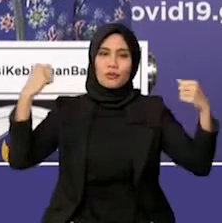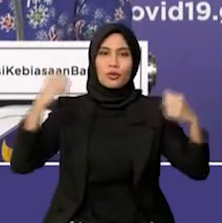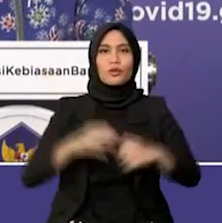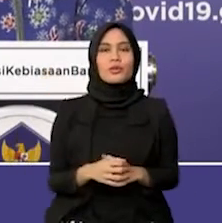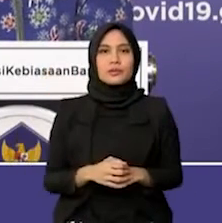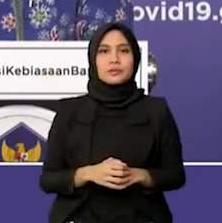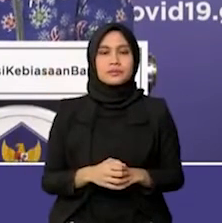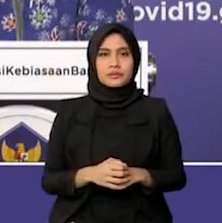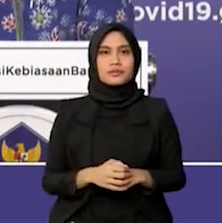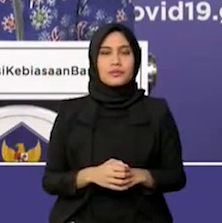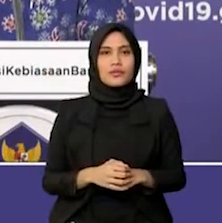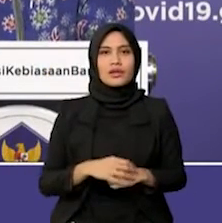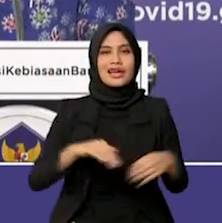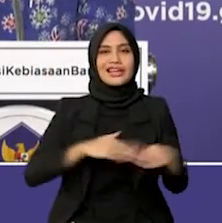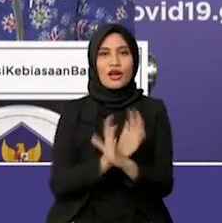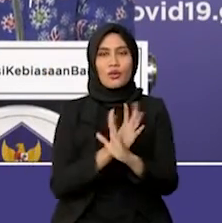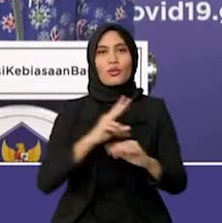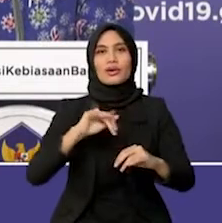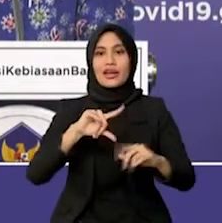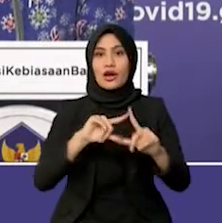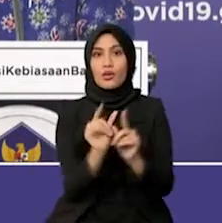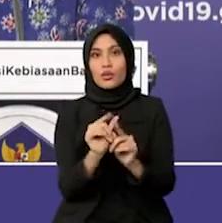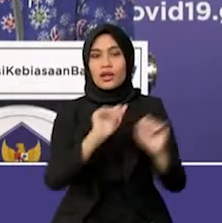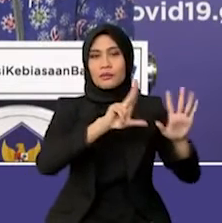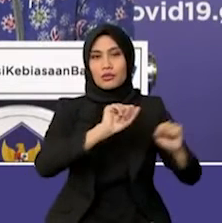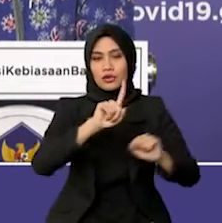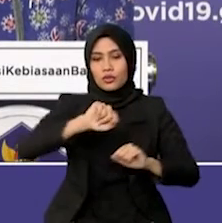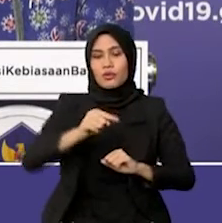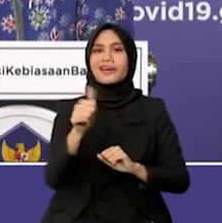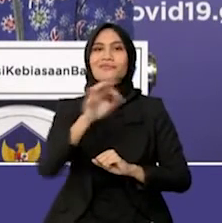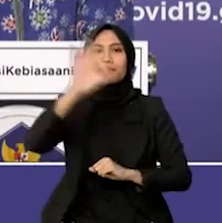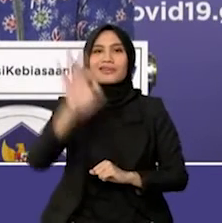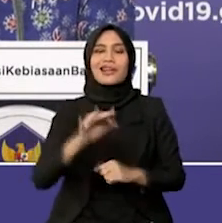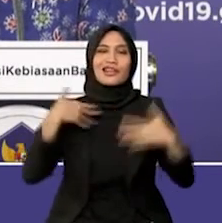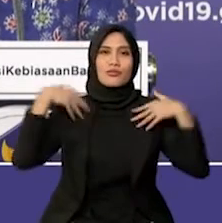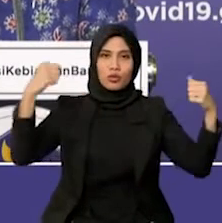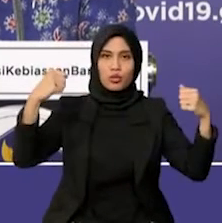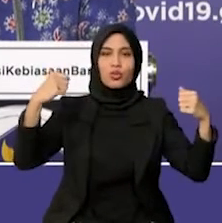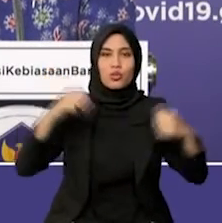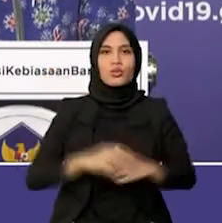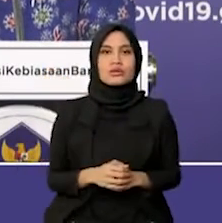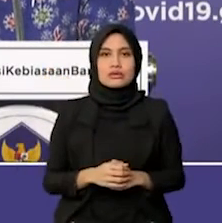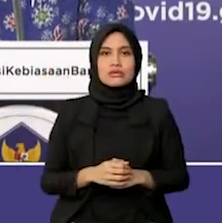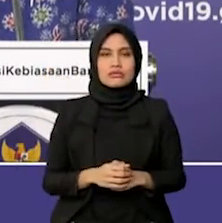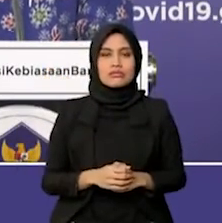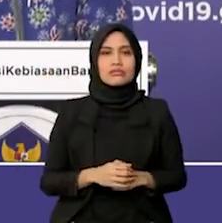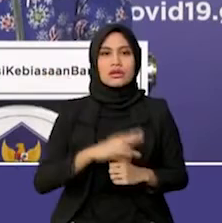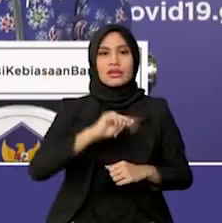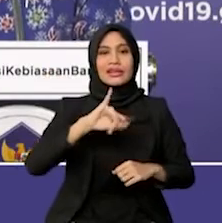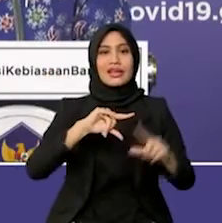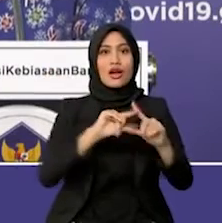sembuh Kepulauan Riau 81 koma enam persen yang sembuh dan Riau